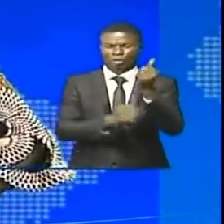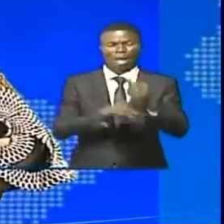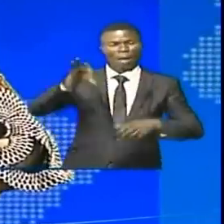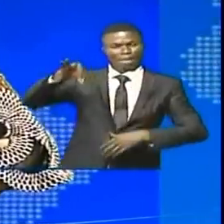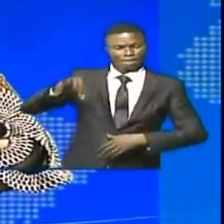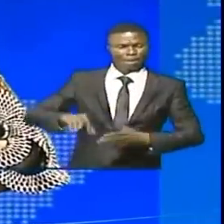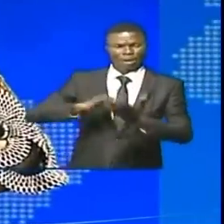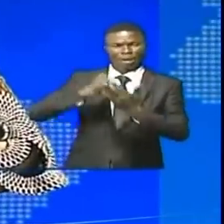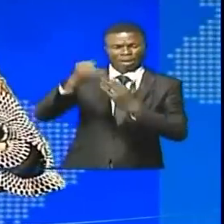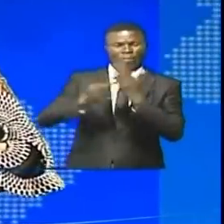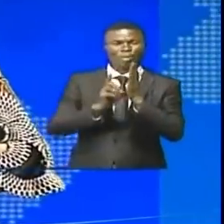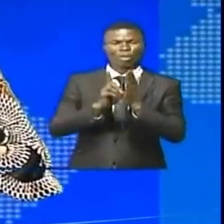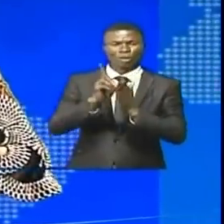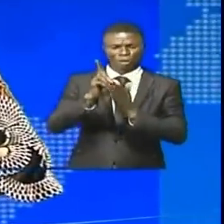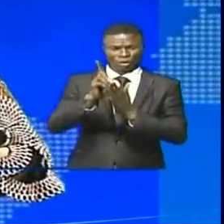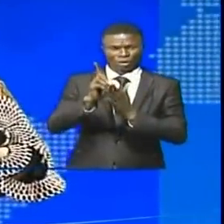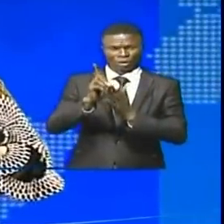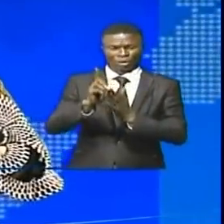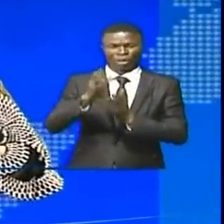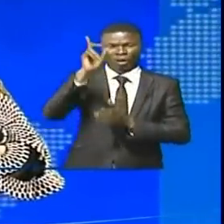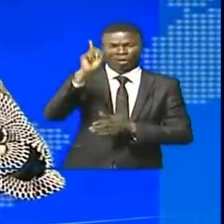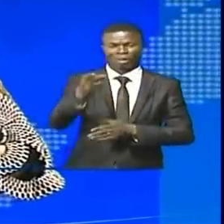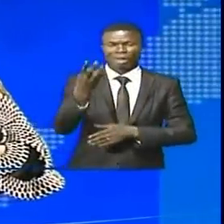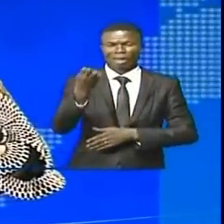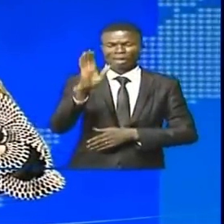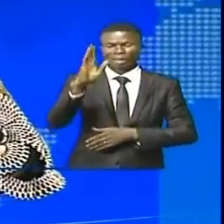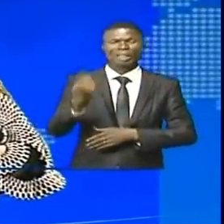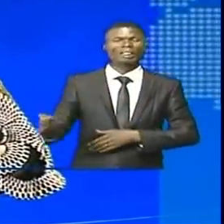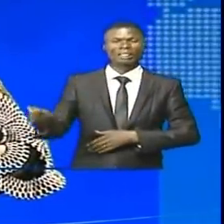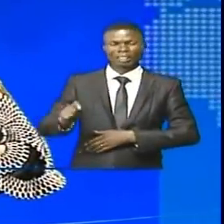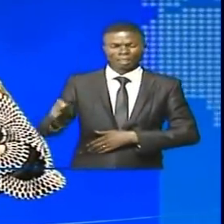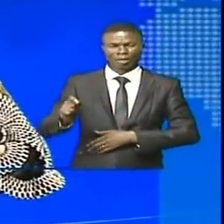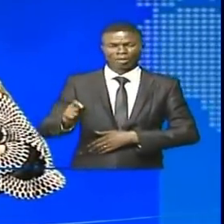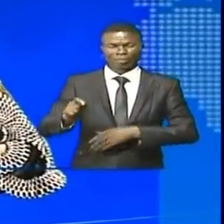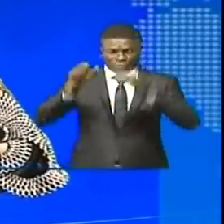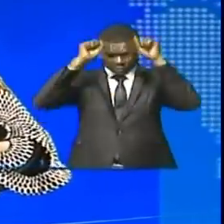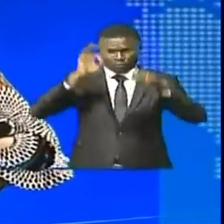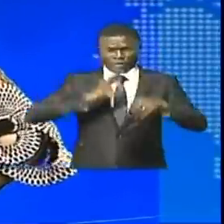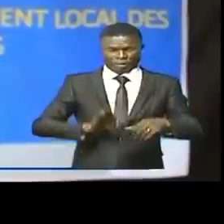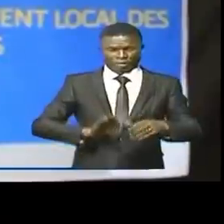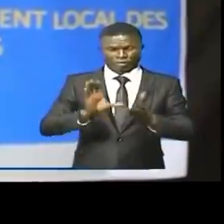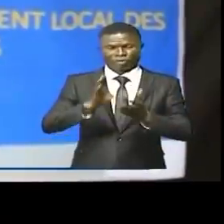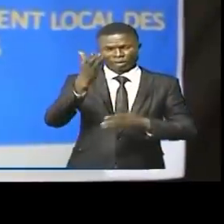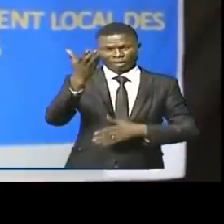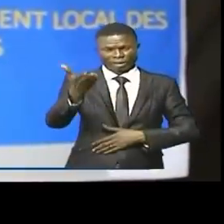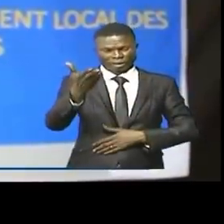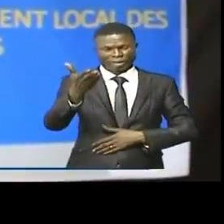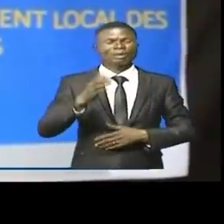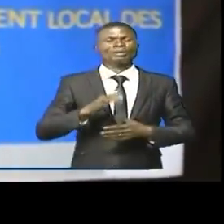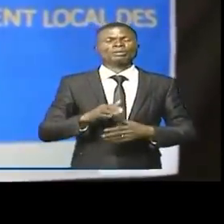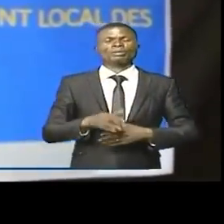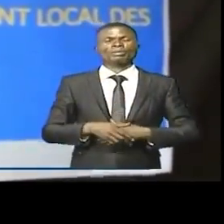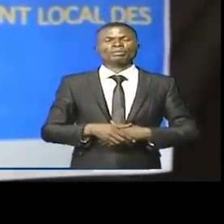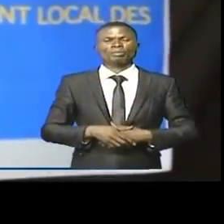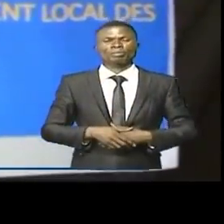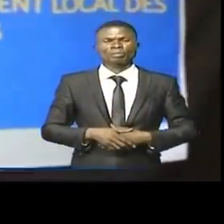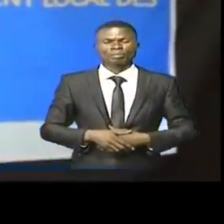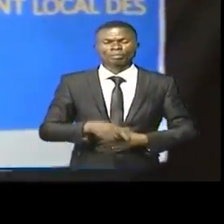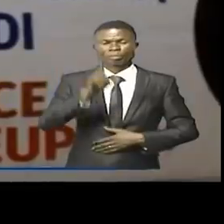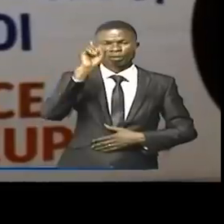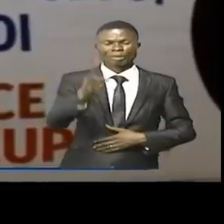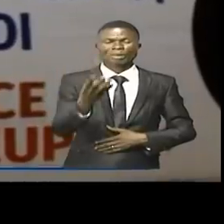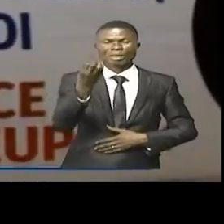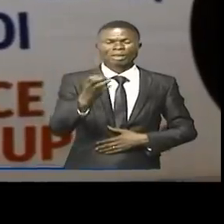projet de développement de son parent cinq territoires du chef de l'état alain bigueur développant 245